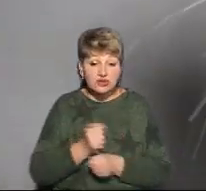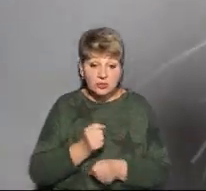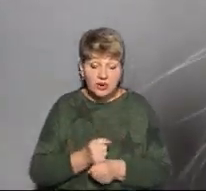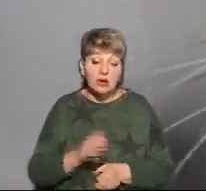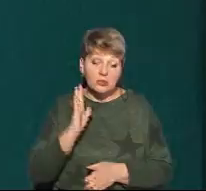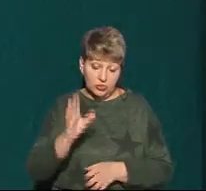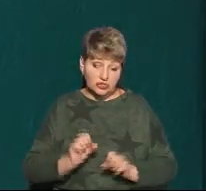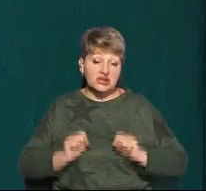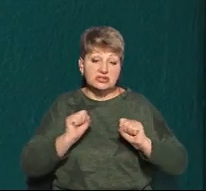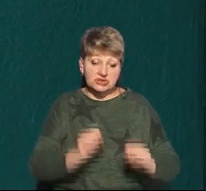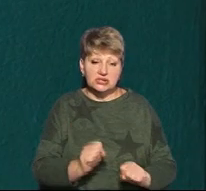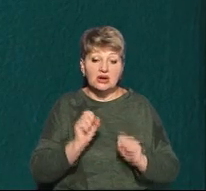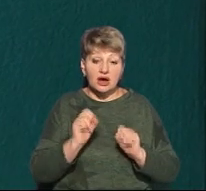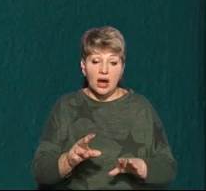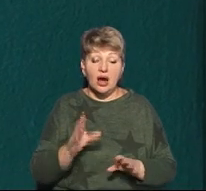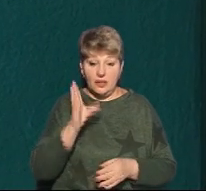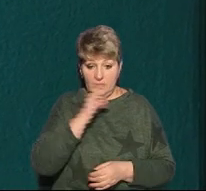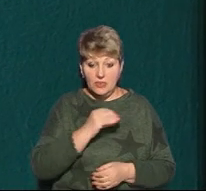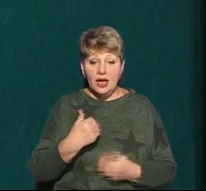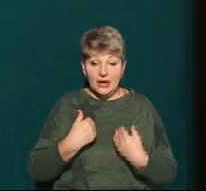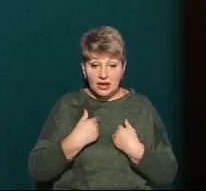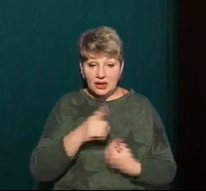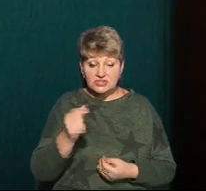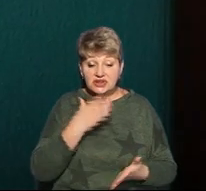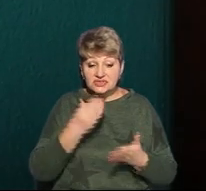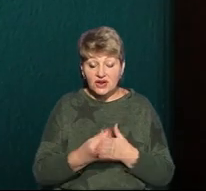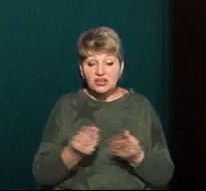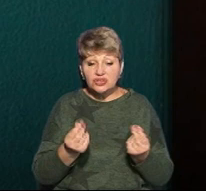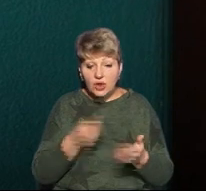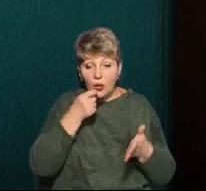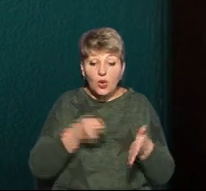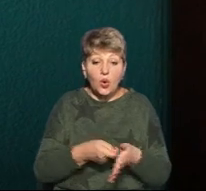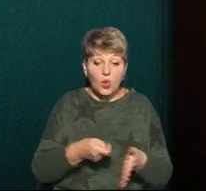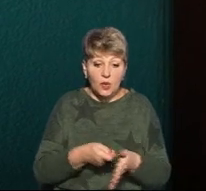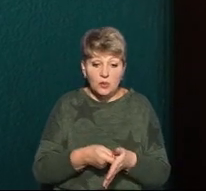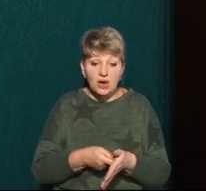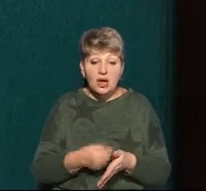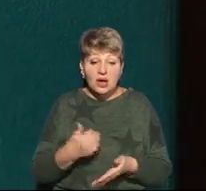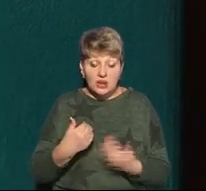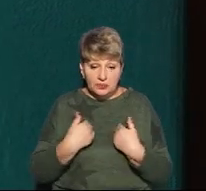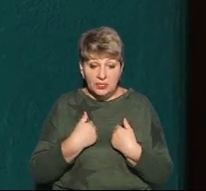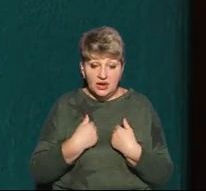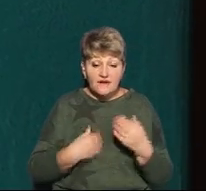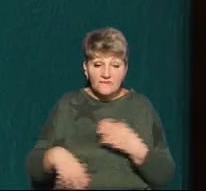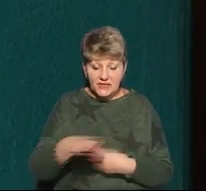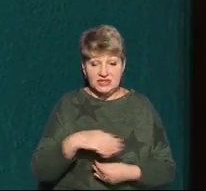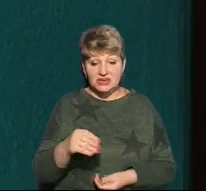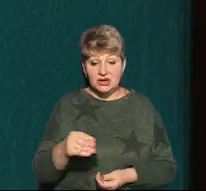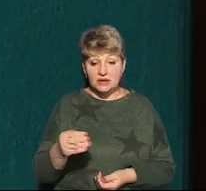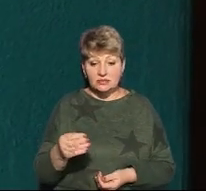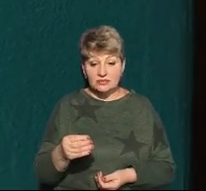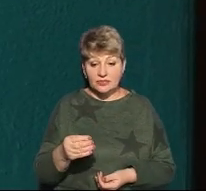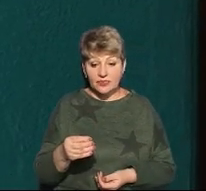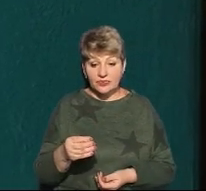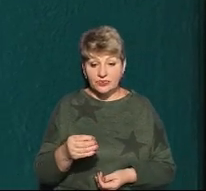як зможе. Я за свої гроші їх годую, за свої гроші ми стані їх ось всіх, ну